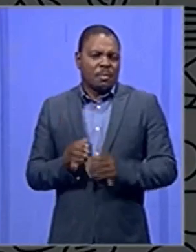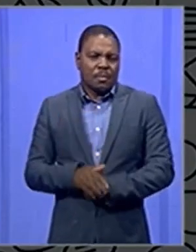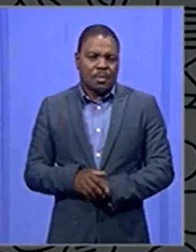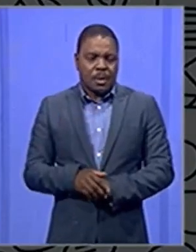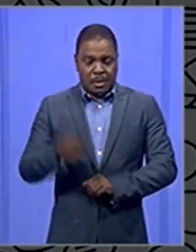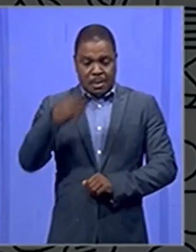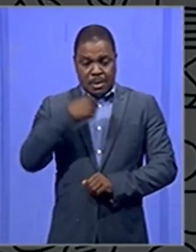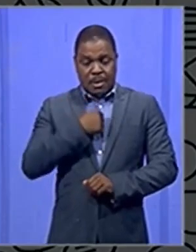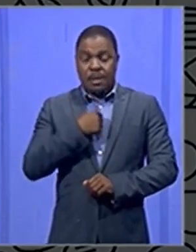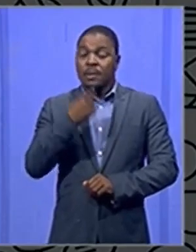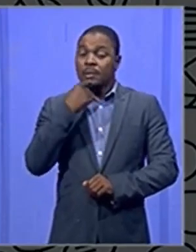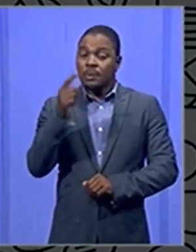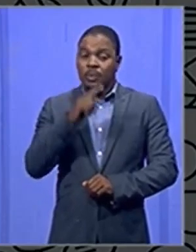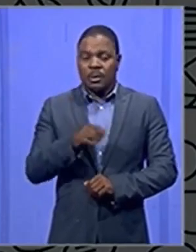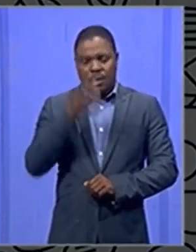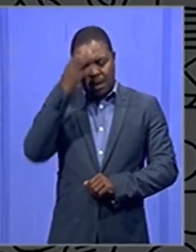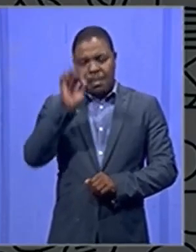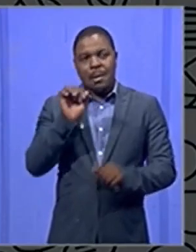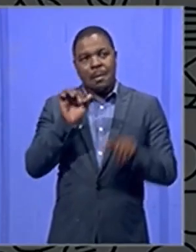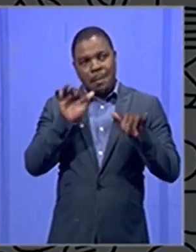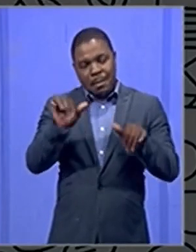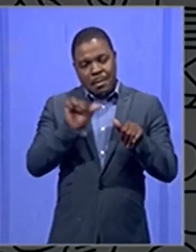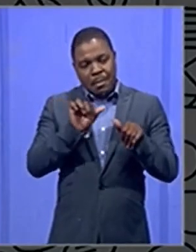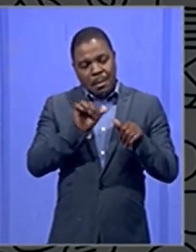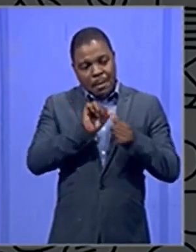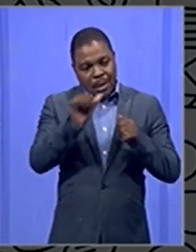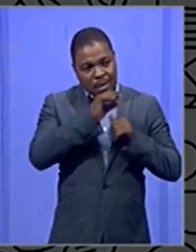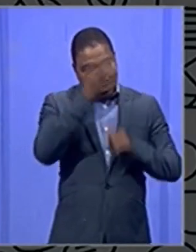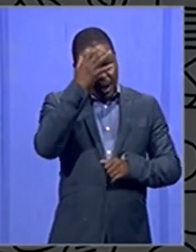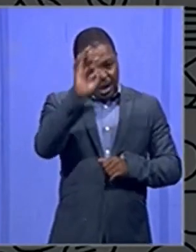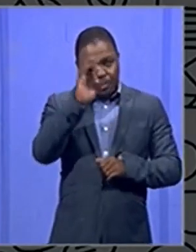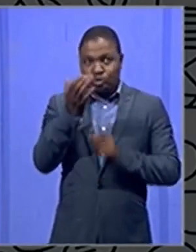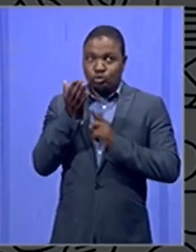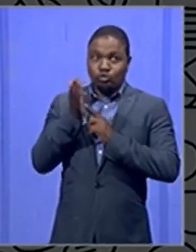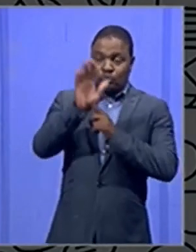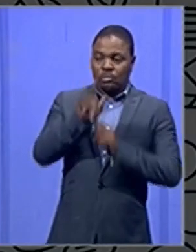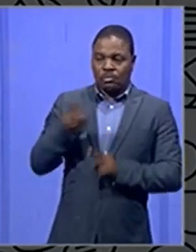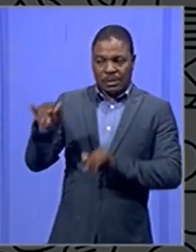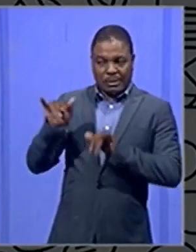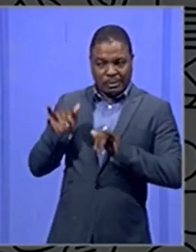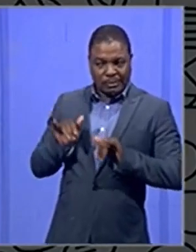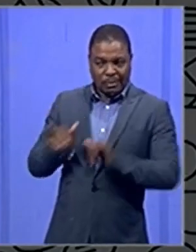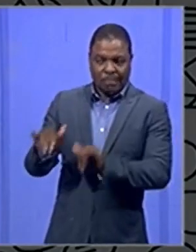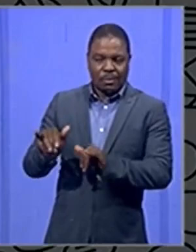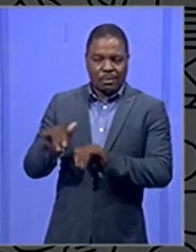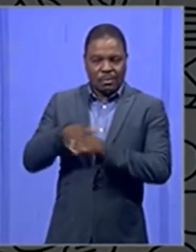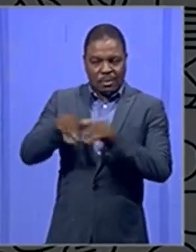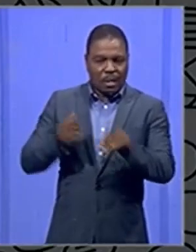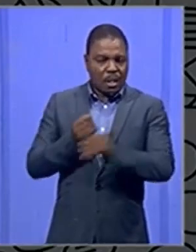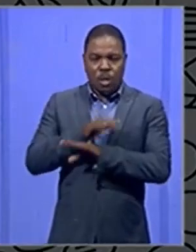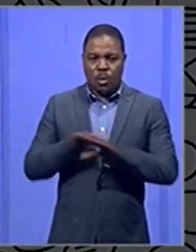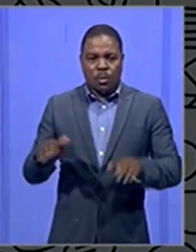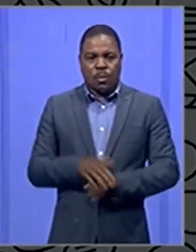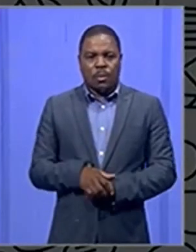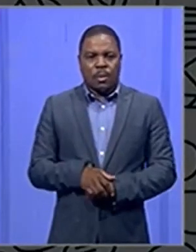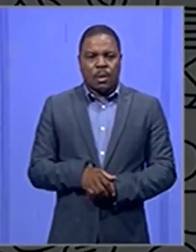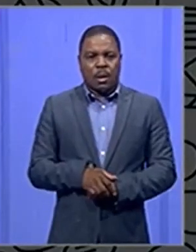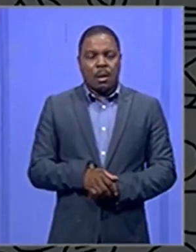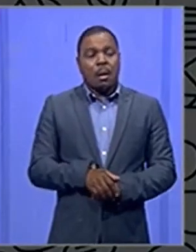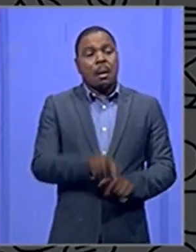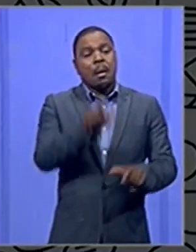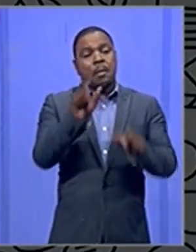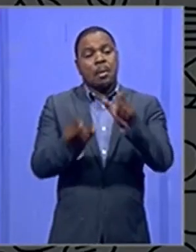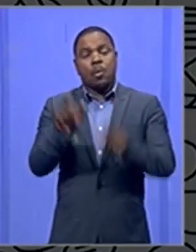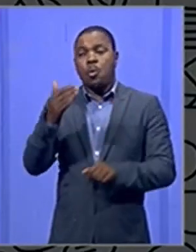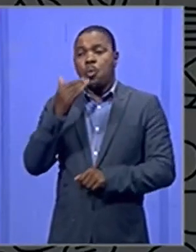re mmuso ga o dira sekai ka bona o ba ganele ka parola e ba e nyakao. Babolai ke